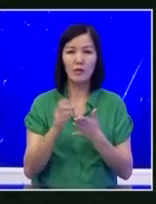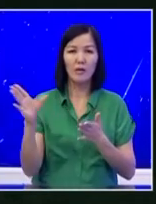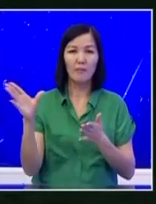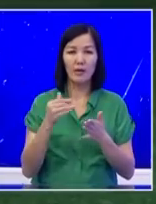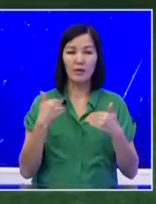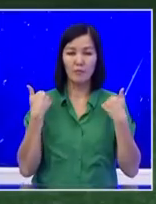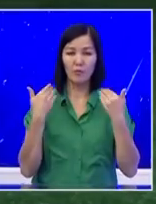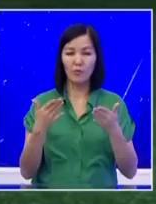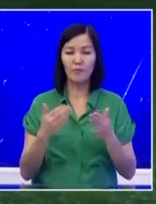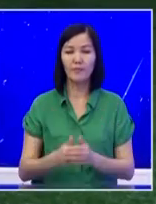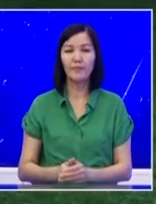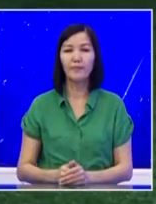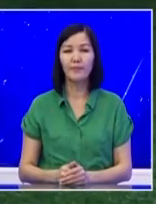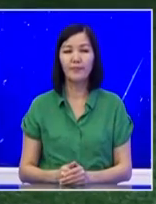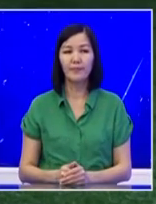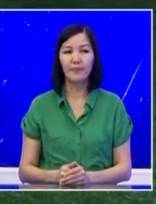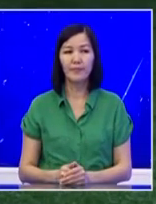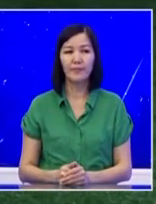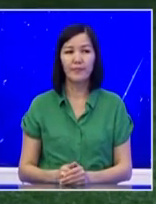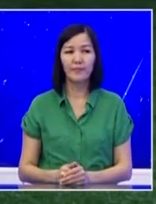барымызды салдық.